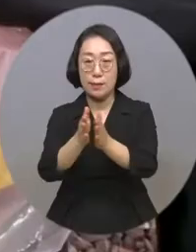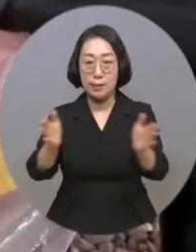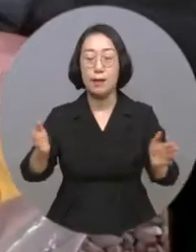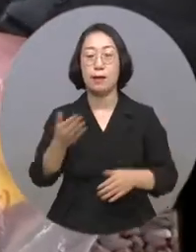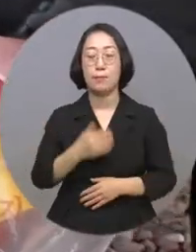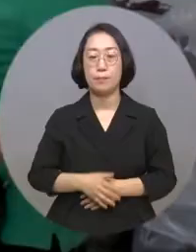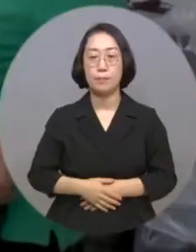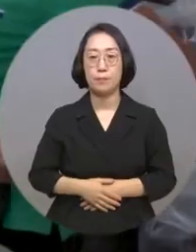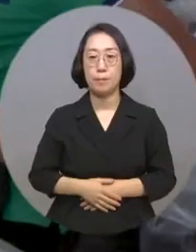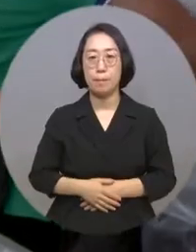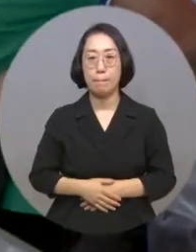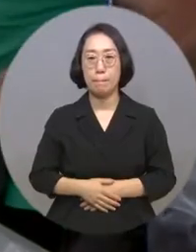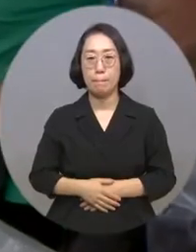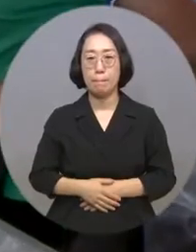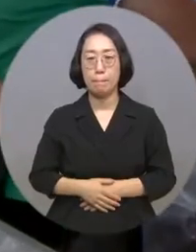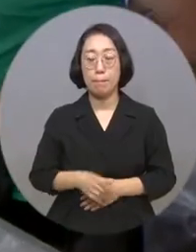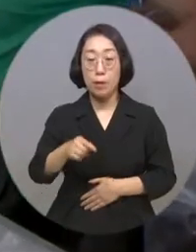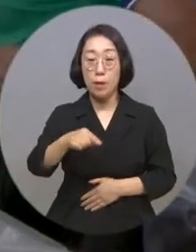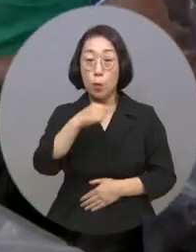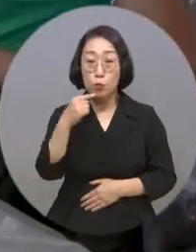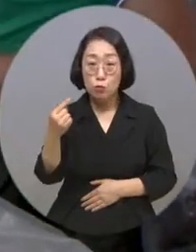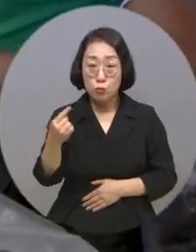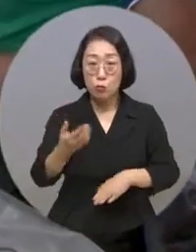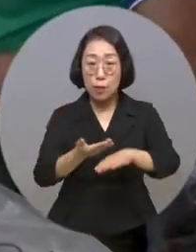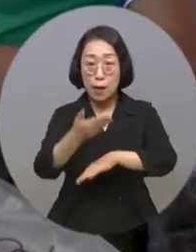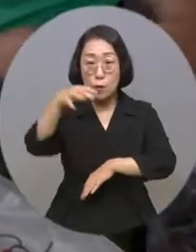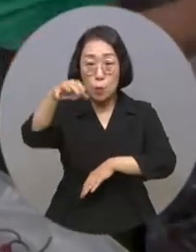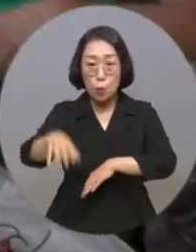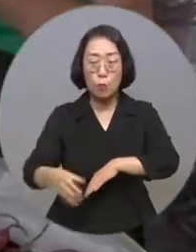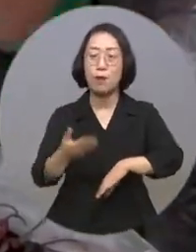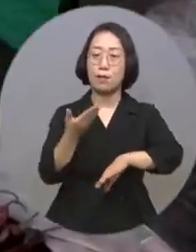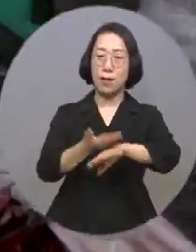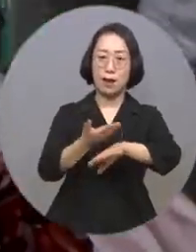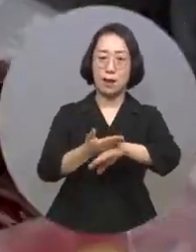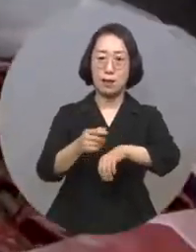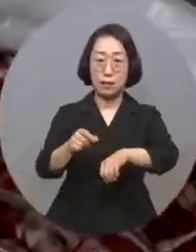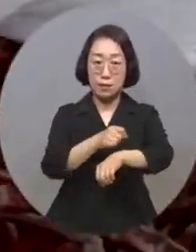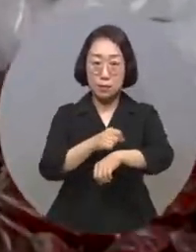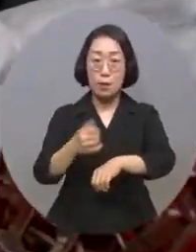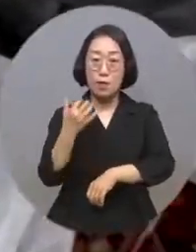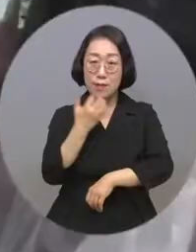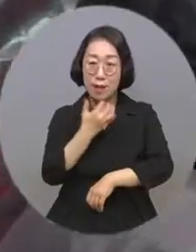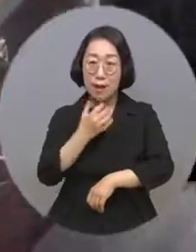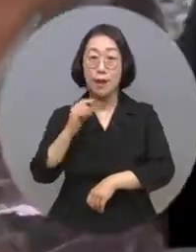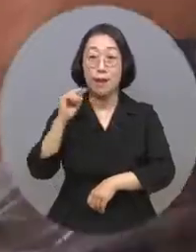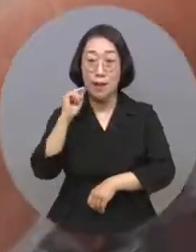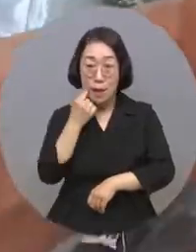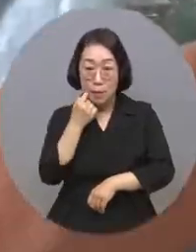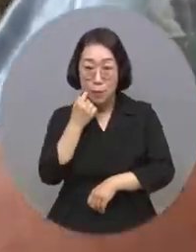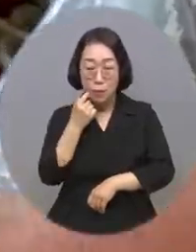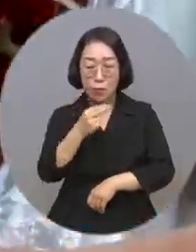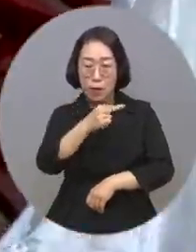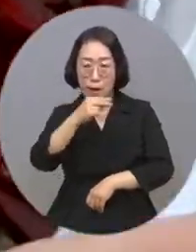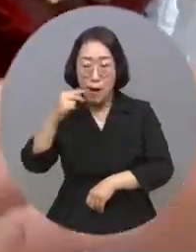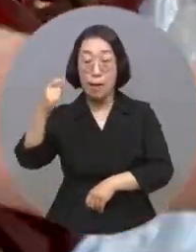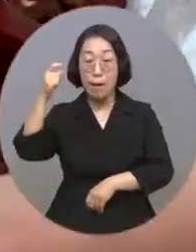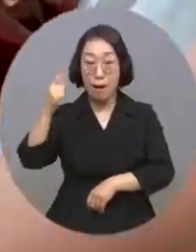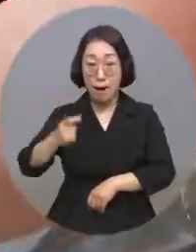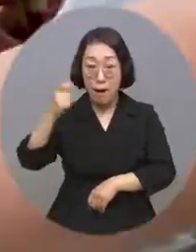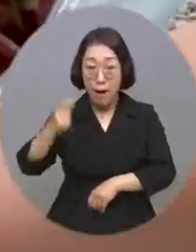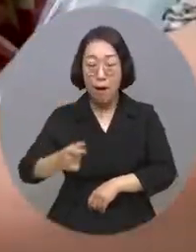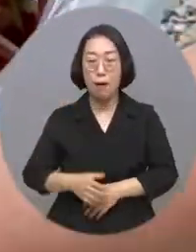있습니다. 진한 고추는 다른 지역 고추와 달리 색깔이 곱고 고추의 매콤한 향이 진할 뿐